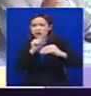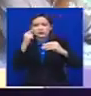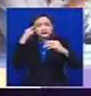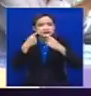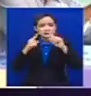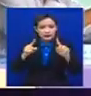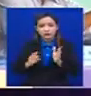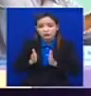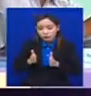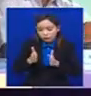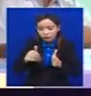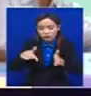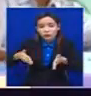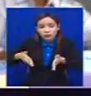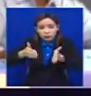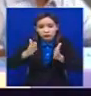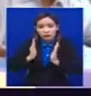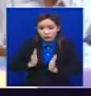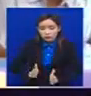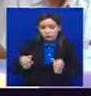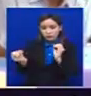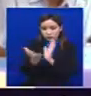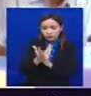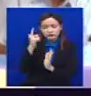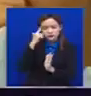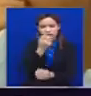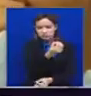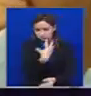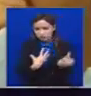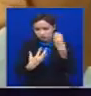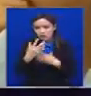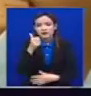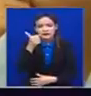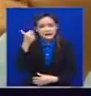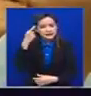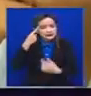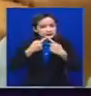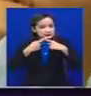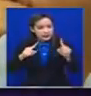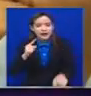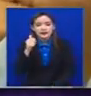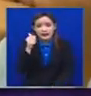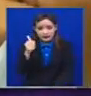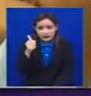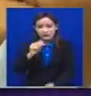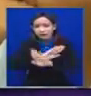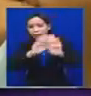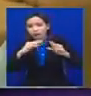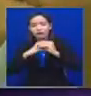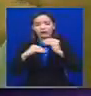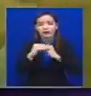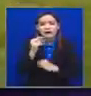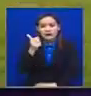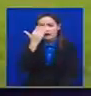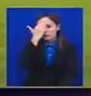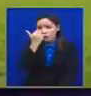หลวงยืนยันว่าประชาชนที่ได้รับผลกระทบมีสิทธิ์ที่จะแสดงความไม่เห็นด้วยหรือคัดค้านโครงการได้เพราะการดำเนินโครงการขน